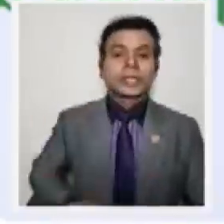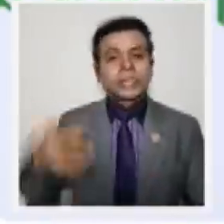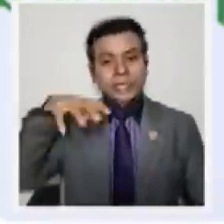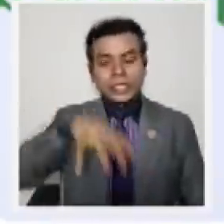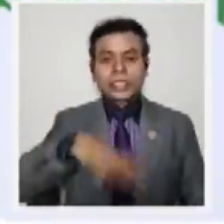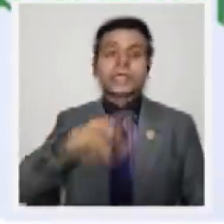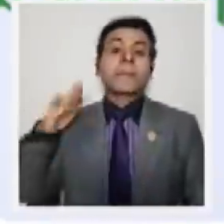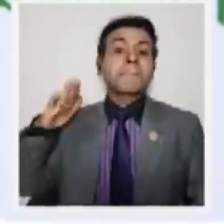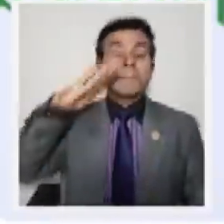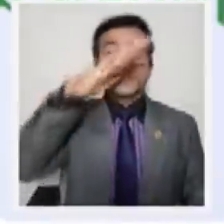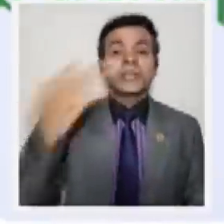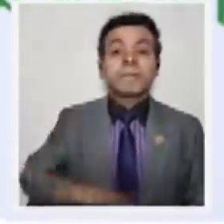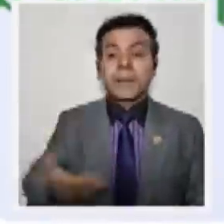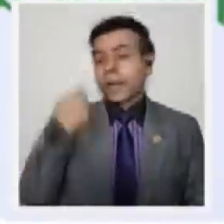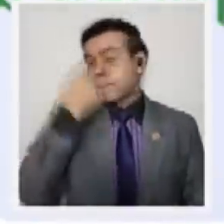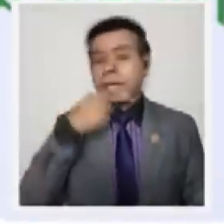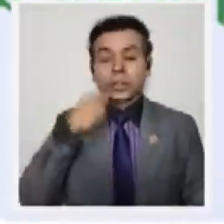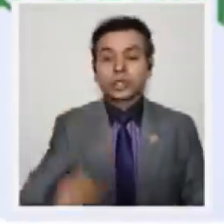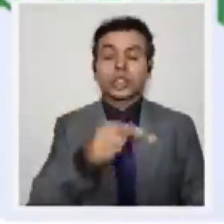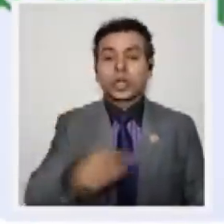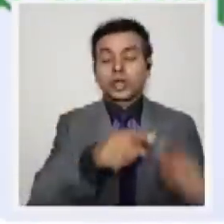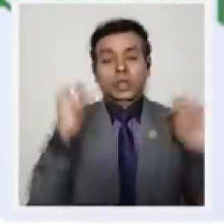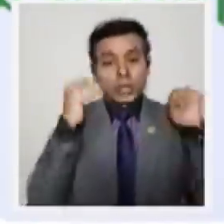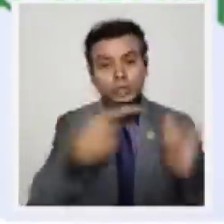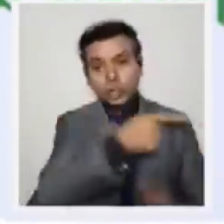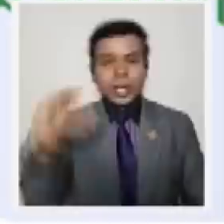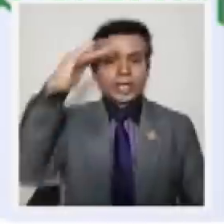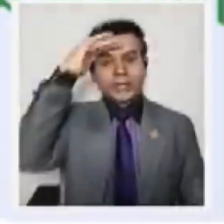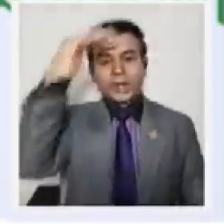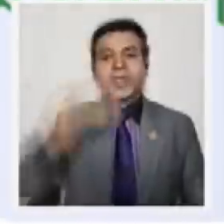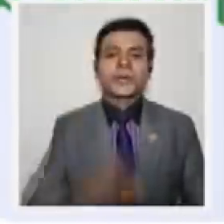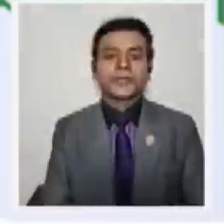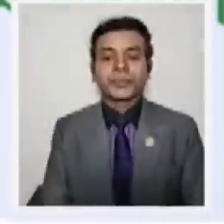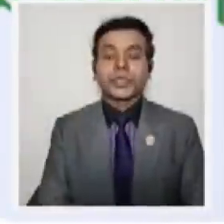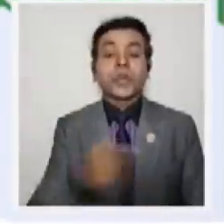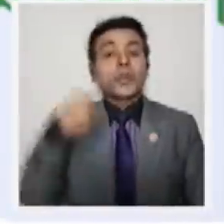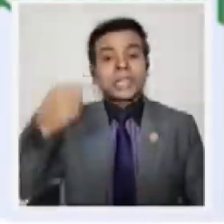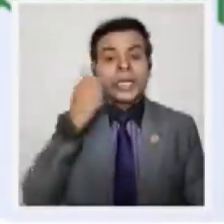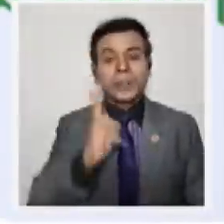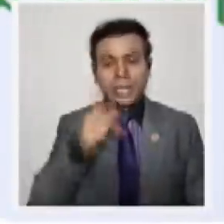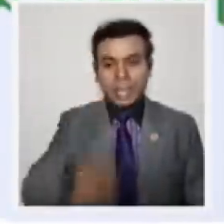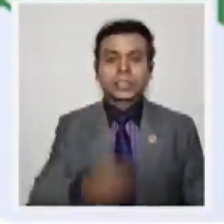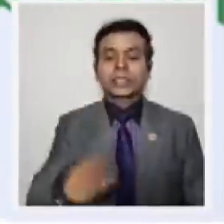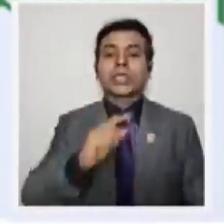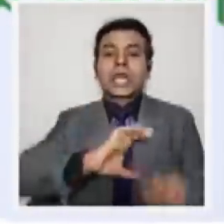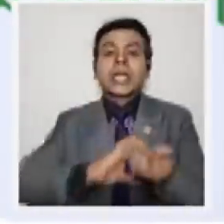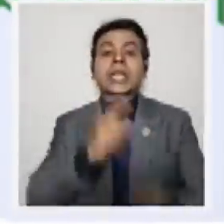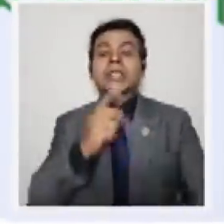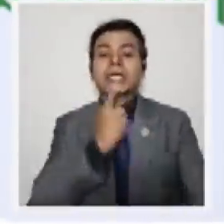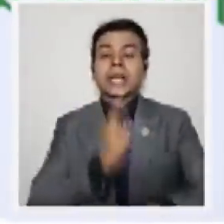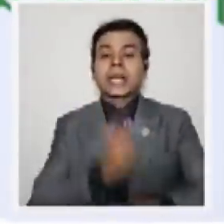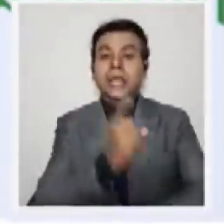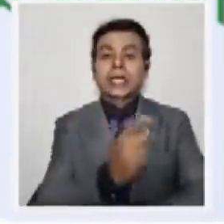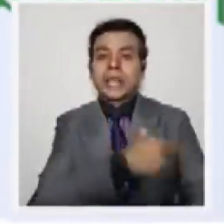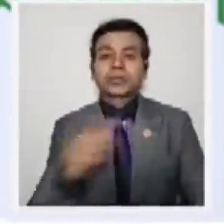প্রিয় সাংবাদিক ভাই ও বোনেরা, সম্মানিত দর্শক শ্রোতাবৃন্দ, প্রিয় দেশবাসী এবং বাংলাদেশি প্রবাসী ভাই ও বোনেরা যে